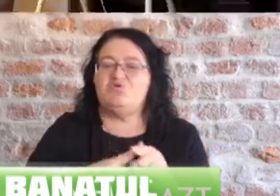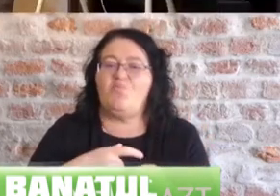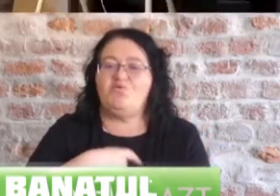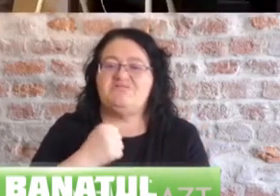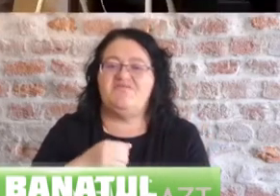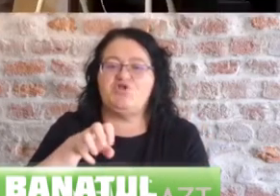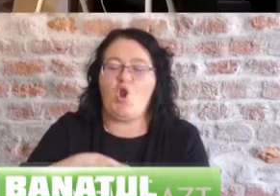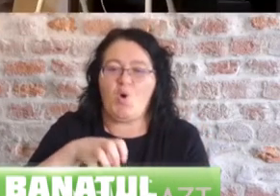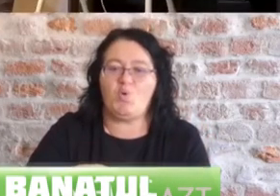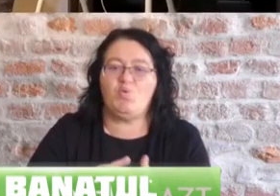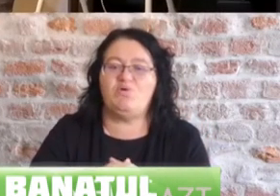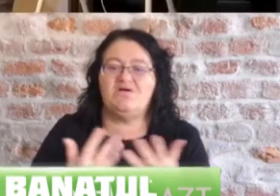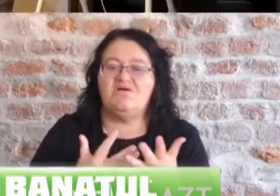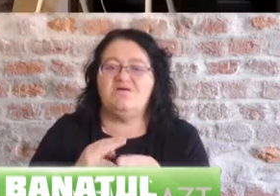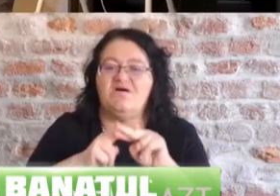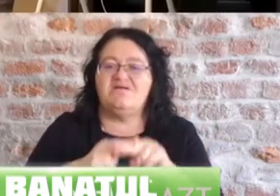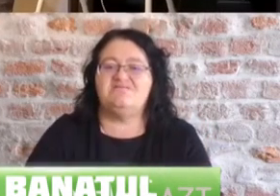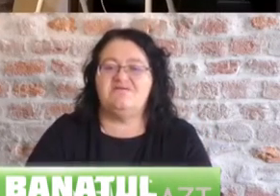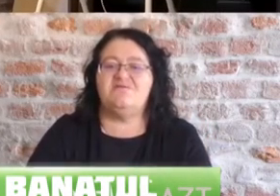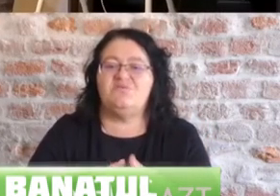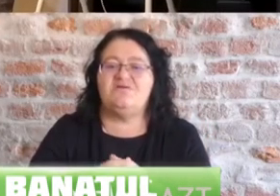creezi locuri care să lase,